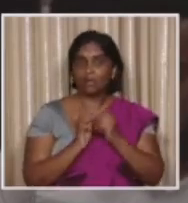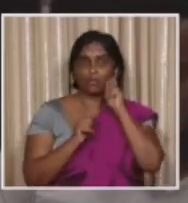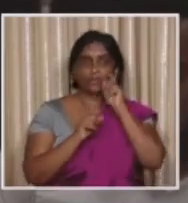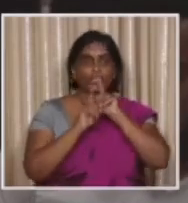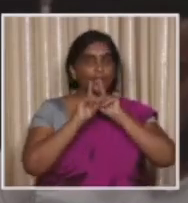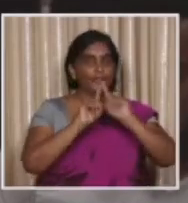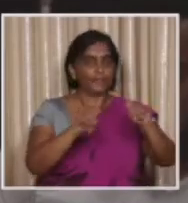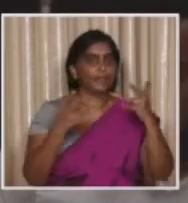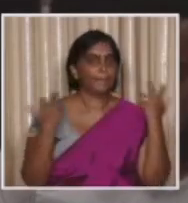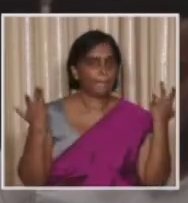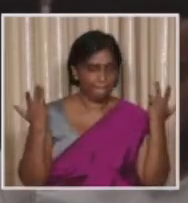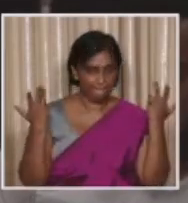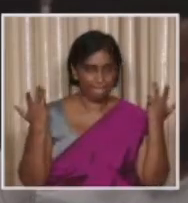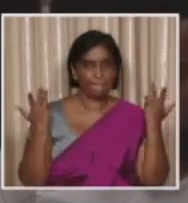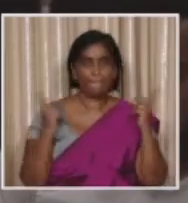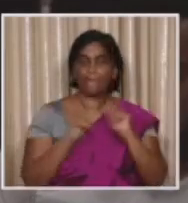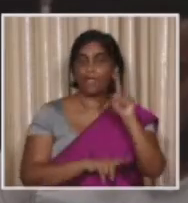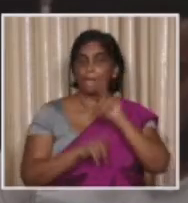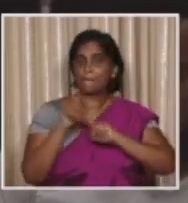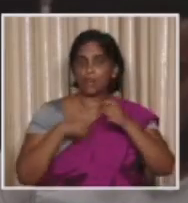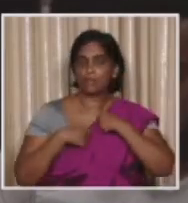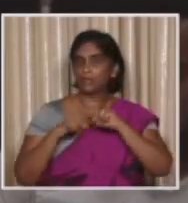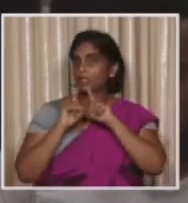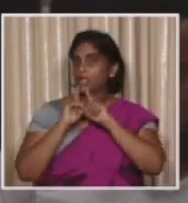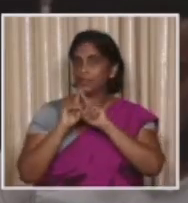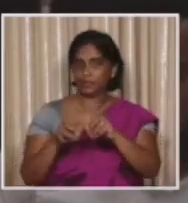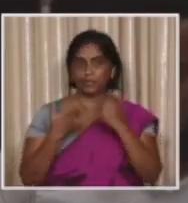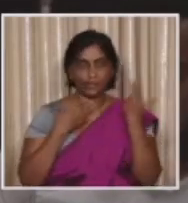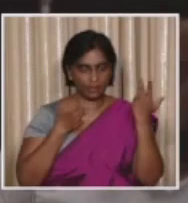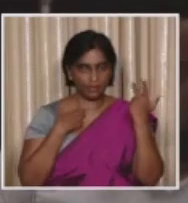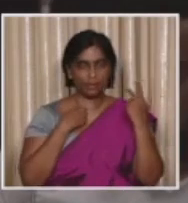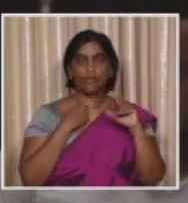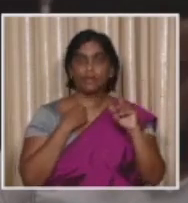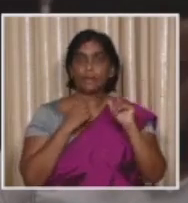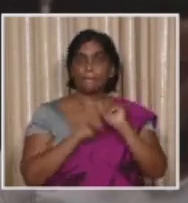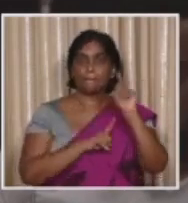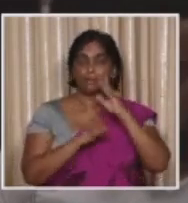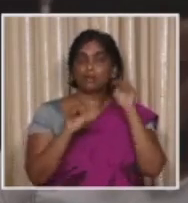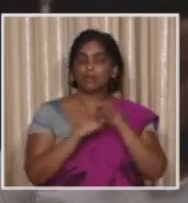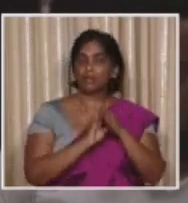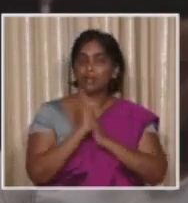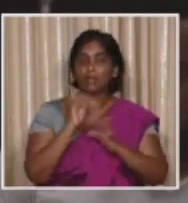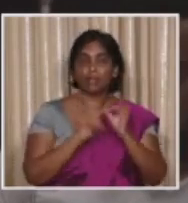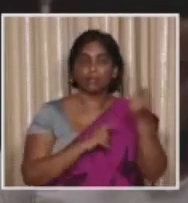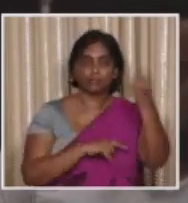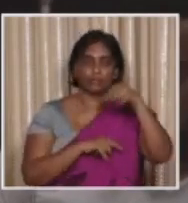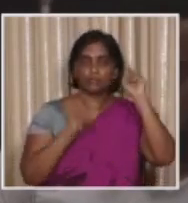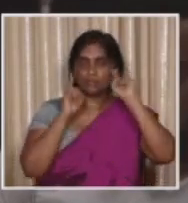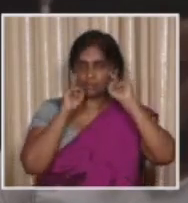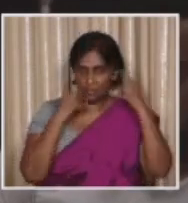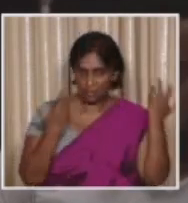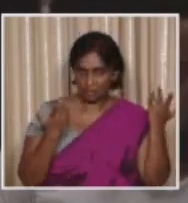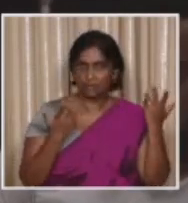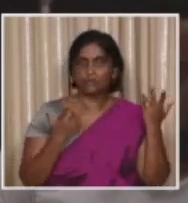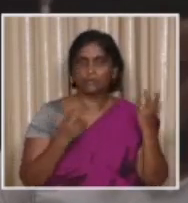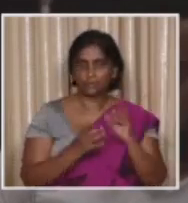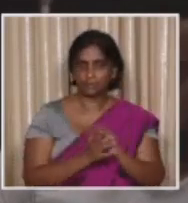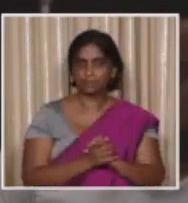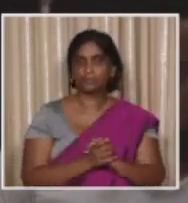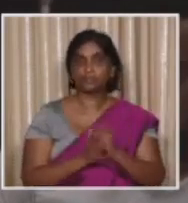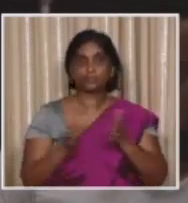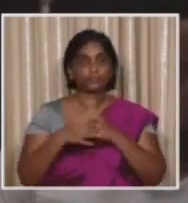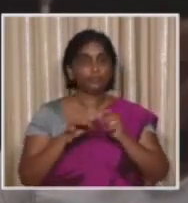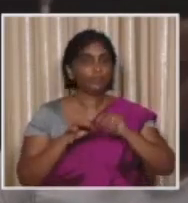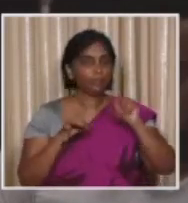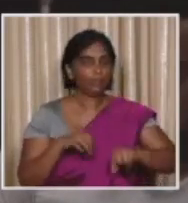නැහැ. පාර්ලිමේන්තුව දැනුවත් කරේ නැහැ. පාර්ලිමේන්තුව නියෝජනය කරන මන්ත්‍රීවරු දැනගෙන හිටියේ නැහැ.